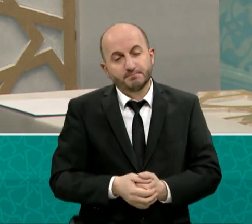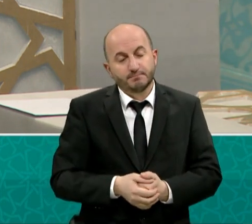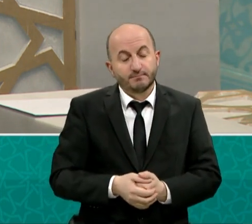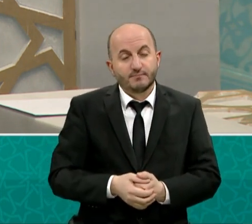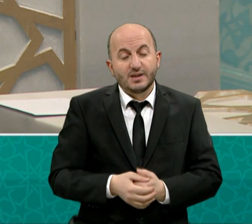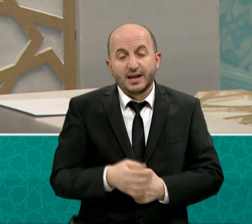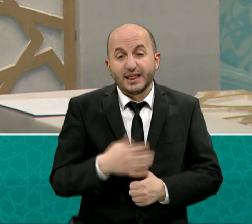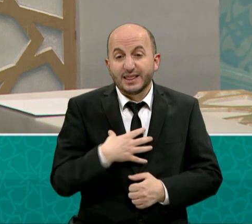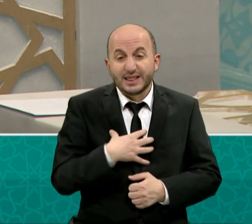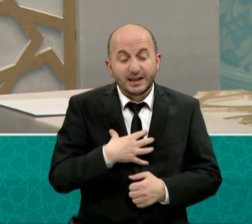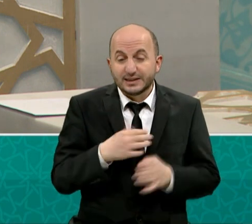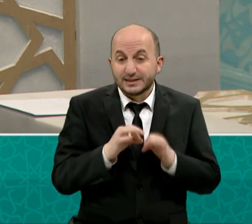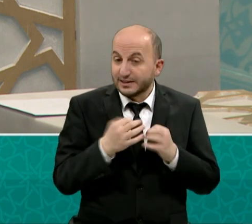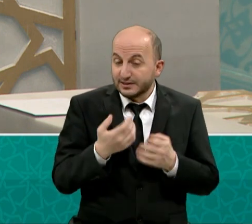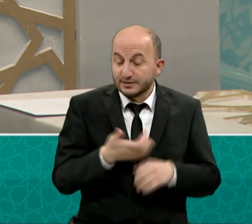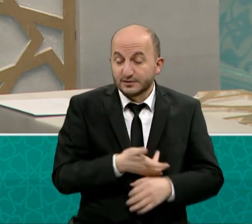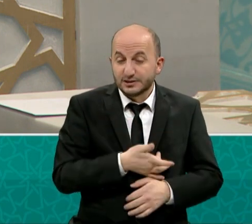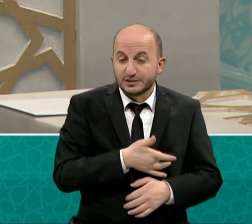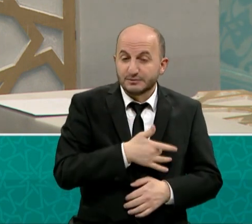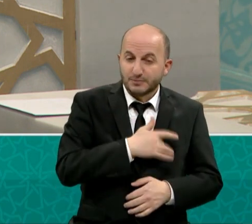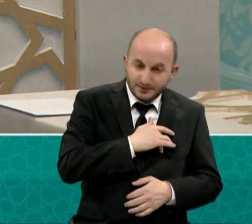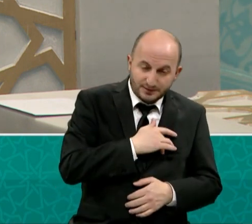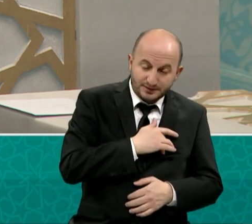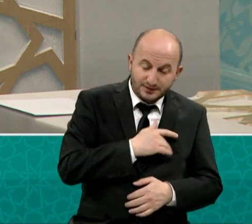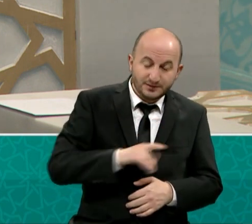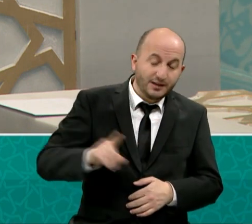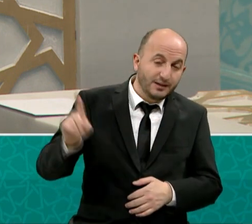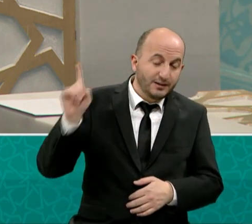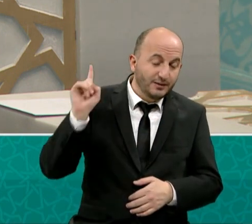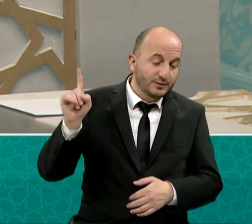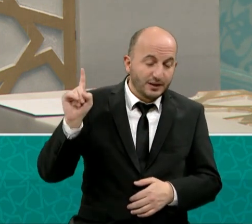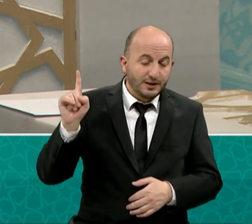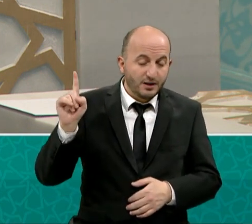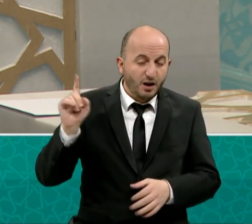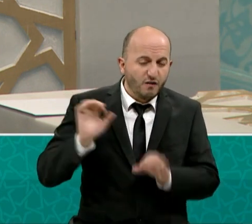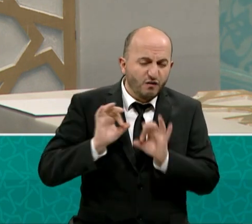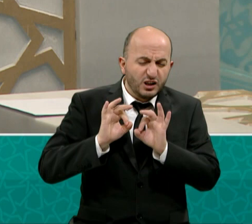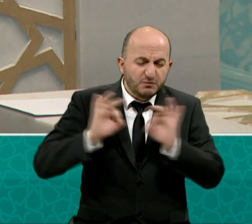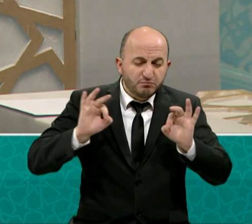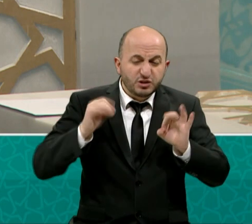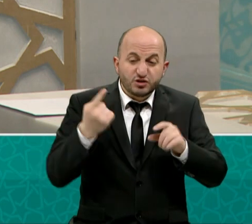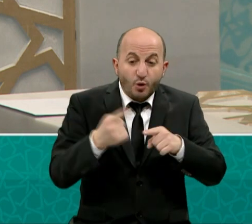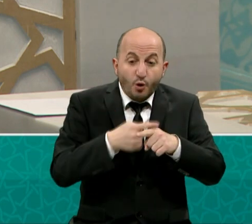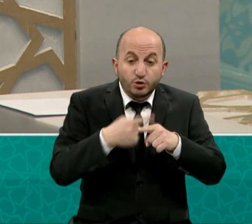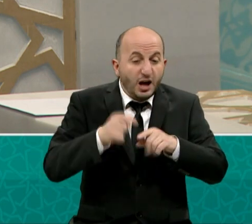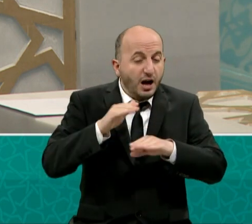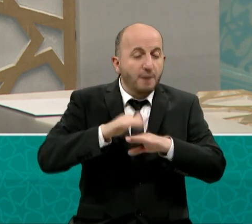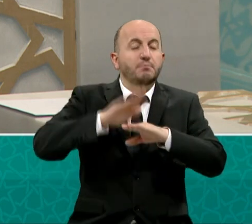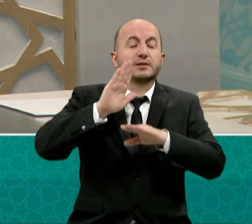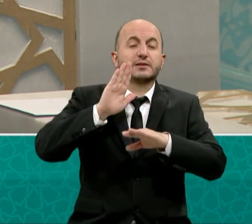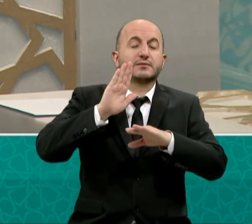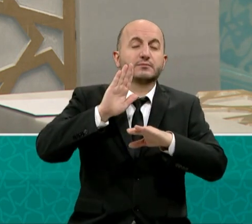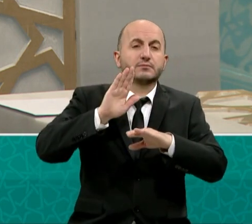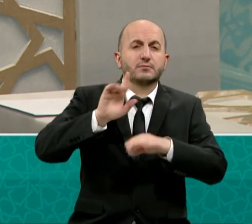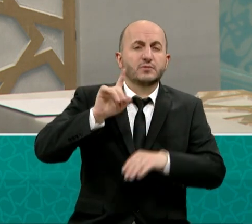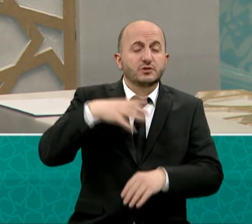Demek ki din nedir? İmandır. Allah-u Teala'ya hiçbir varlığı ortak koşmadan